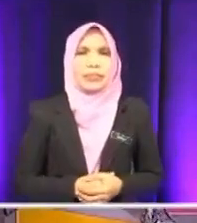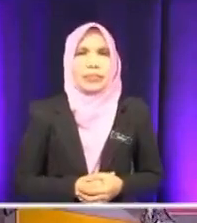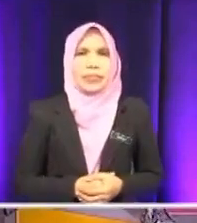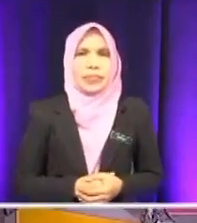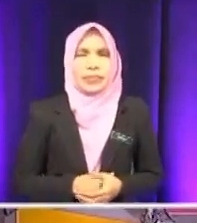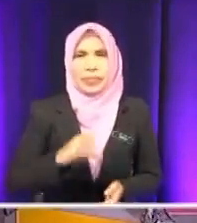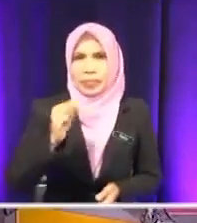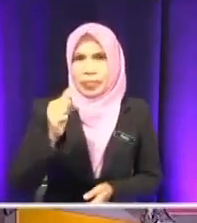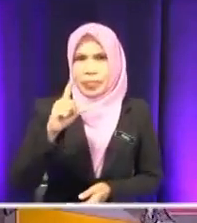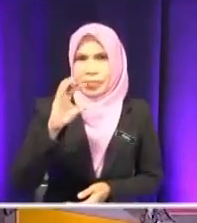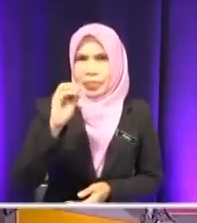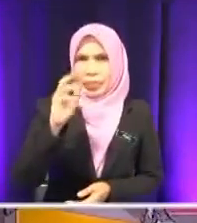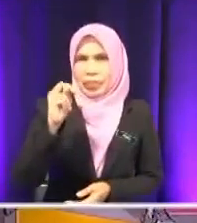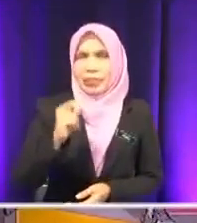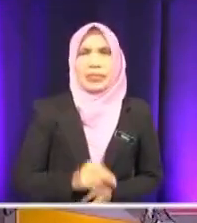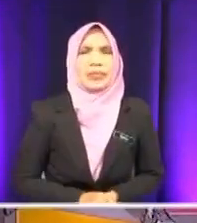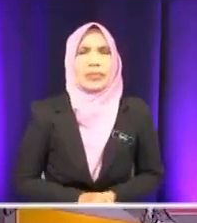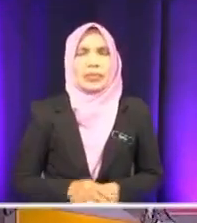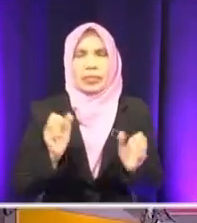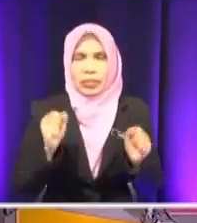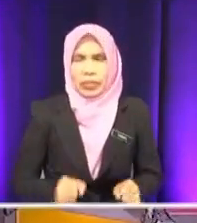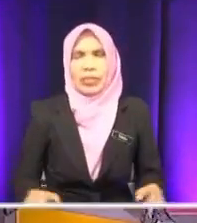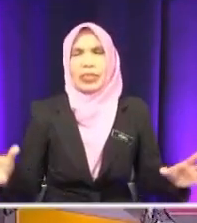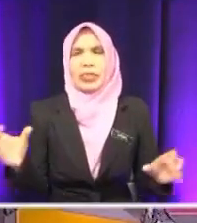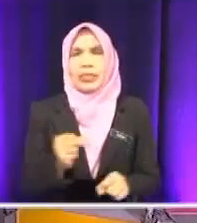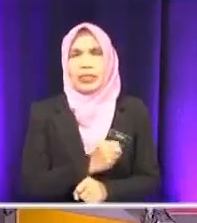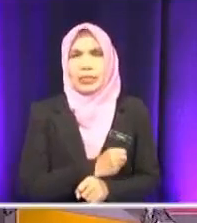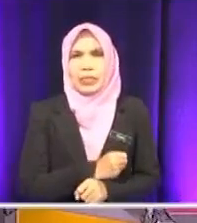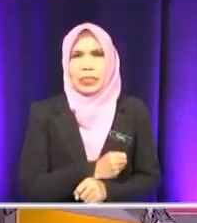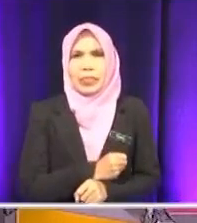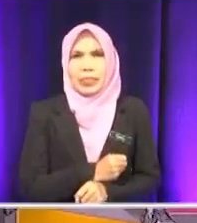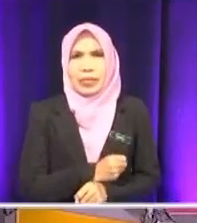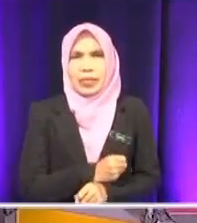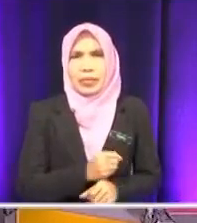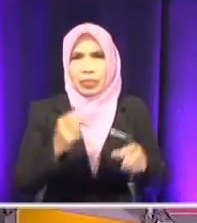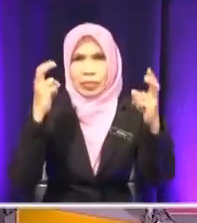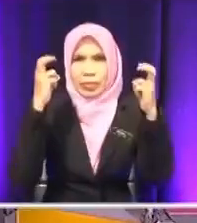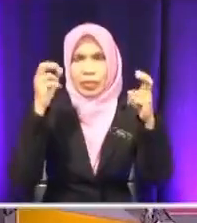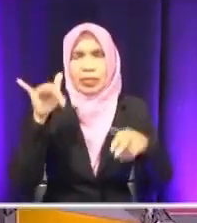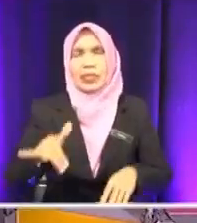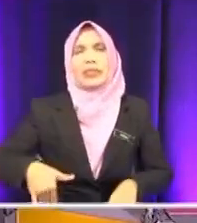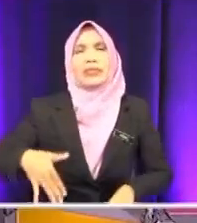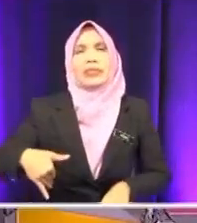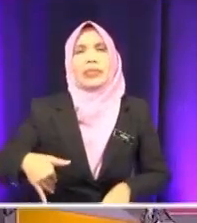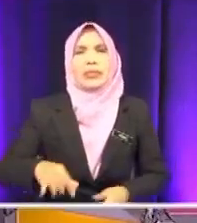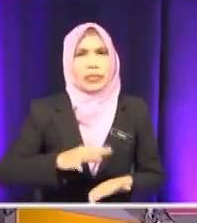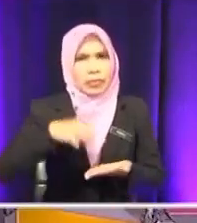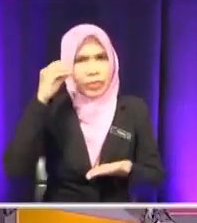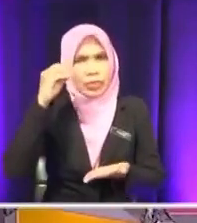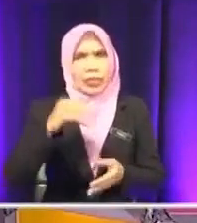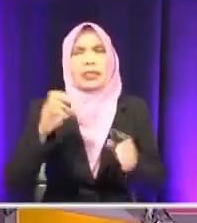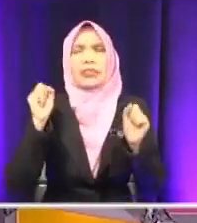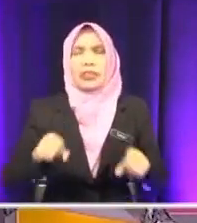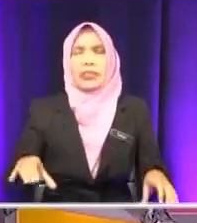calon-calon semua Budi dapatkan lihat tajuk-tajuk yang mungkin calon-calon belum Tadi jadi calon-calon boleh buat nota lah untuk tajuk-tanjuk tersebut